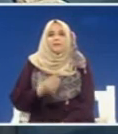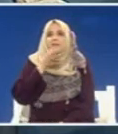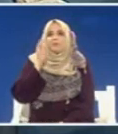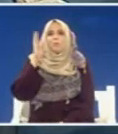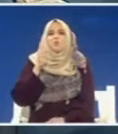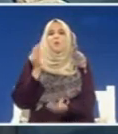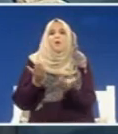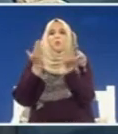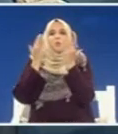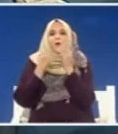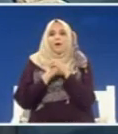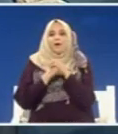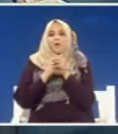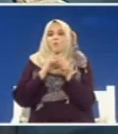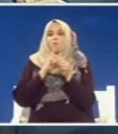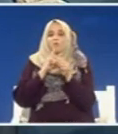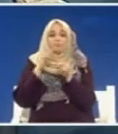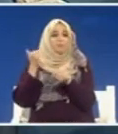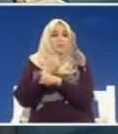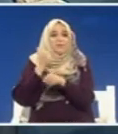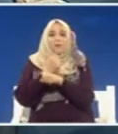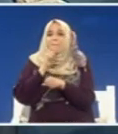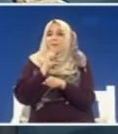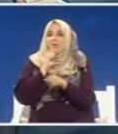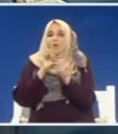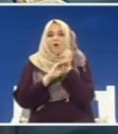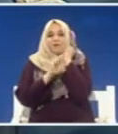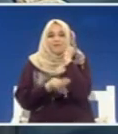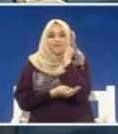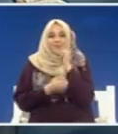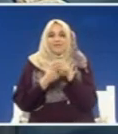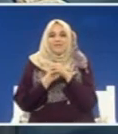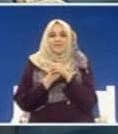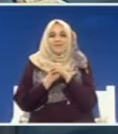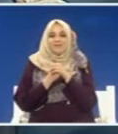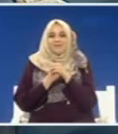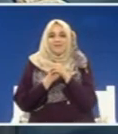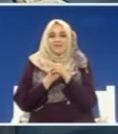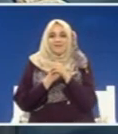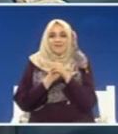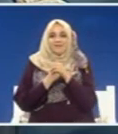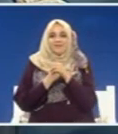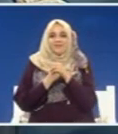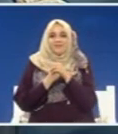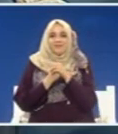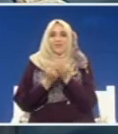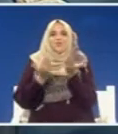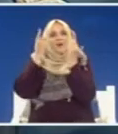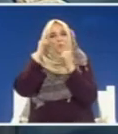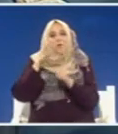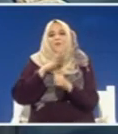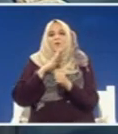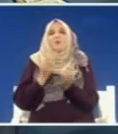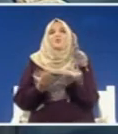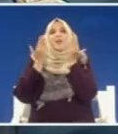عندنا 3 سنوات من الزواج ما زال ما تقصد بها أنا. يا ربي يا ربي إن شاء الله. يا ربي